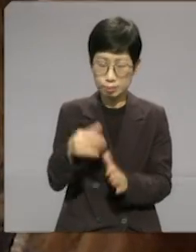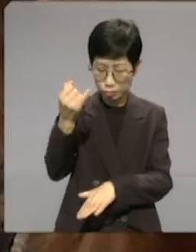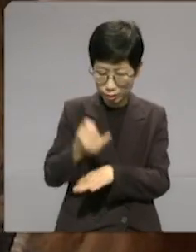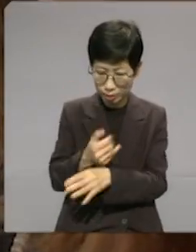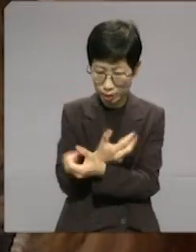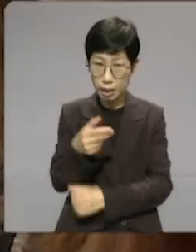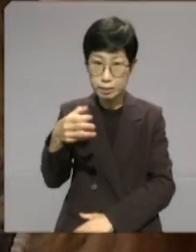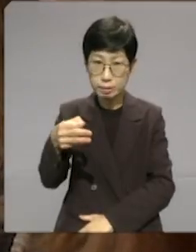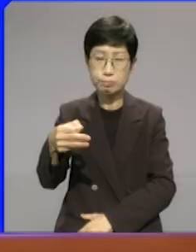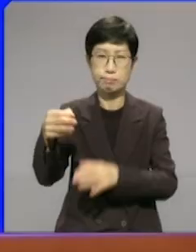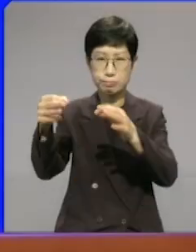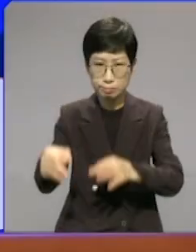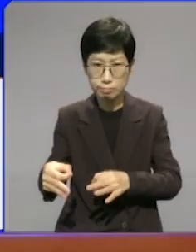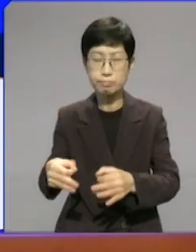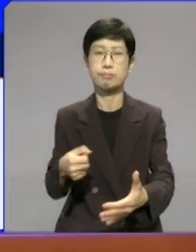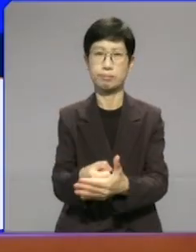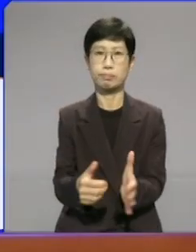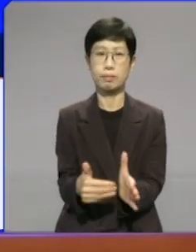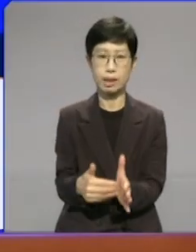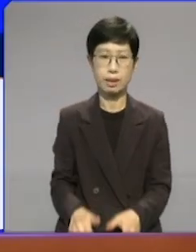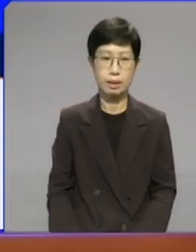비율도 낮췄습니다.